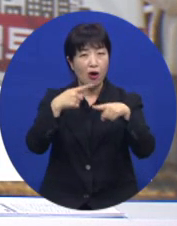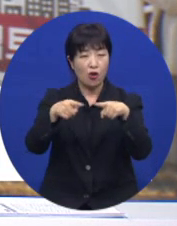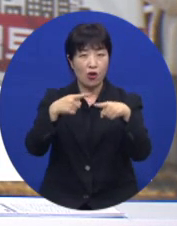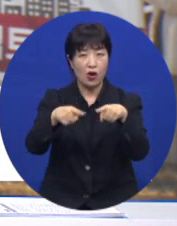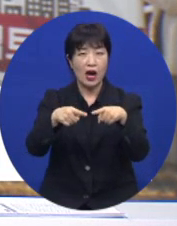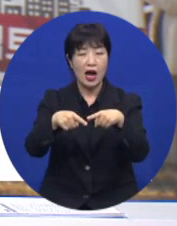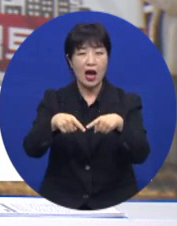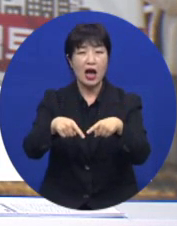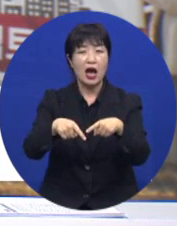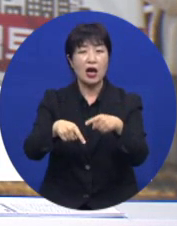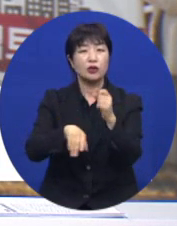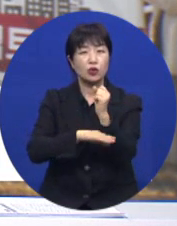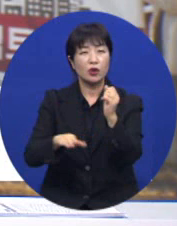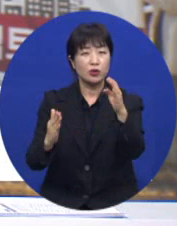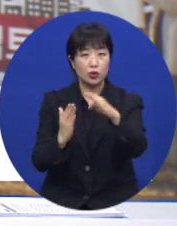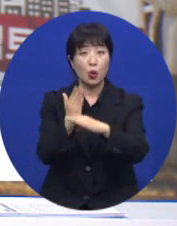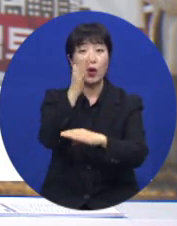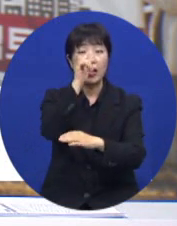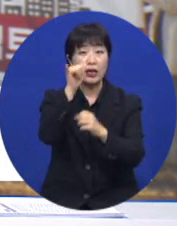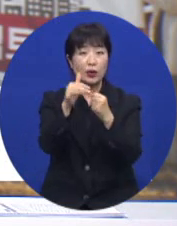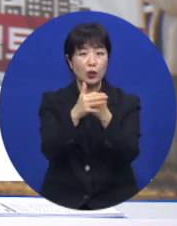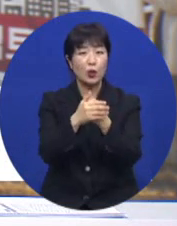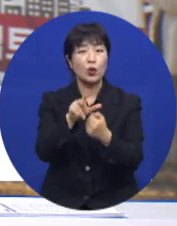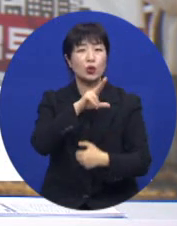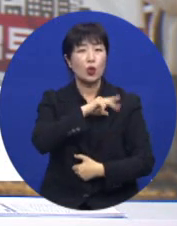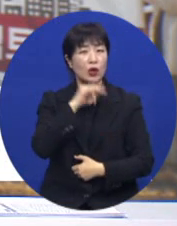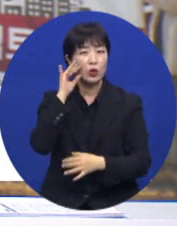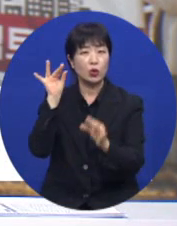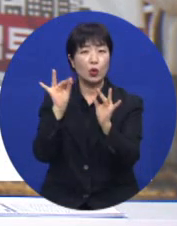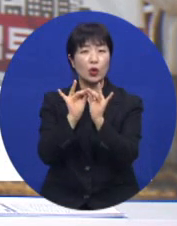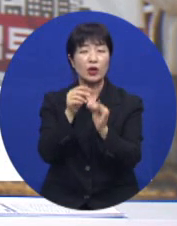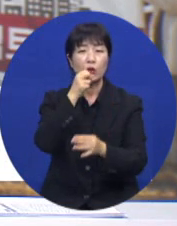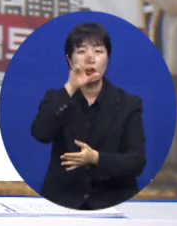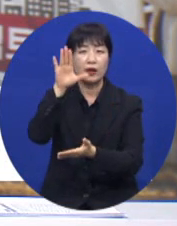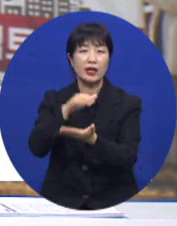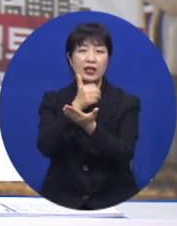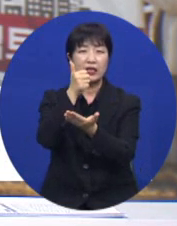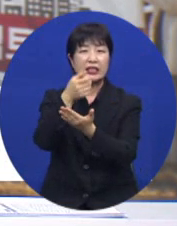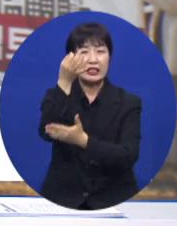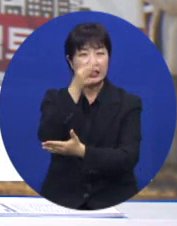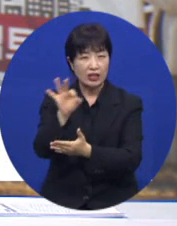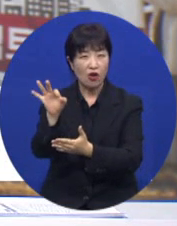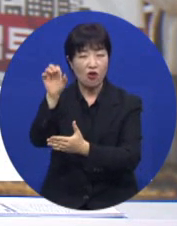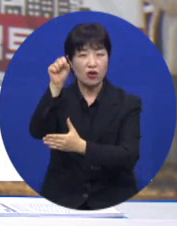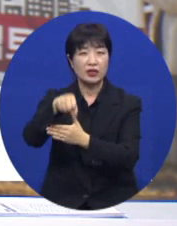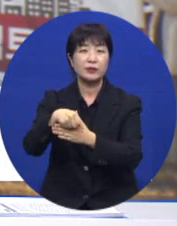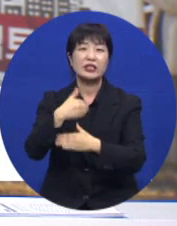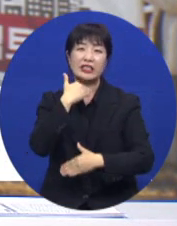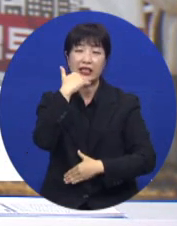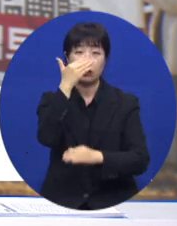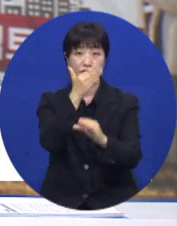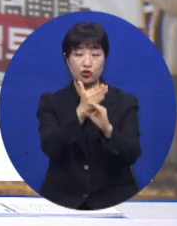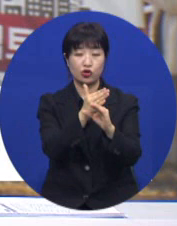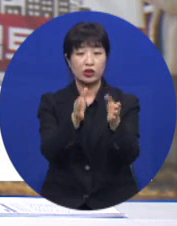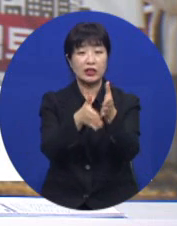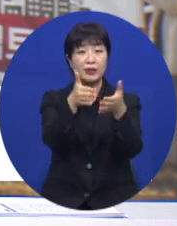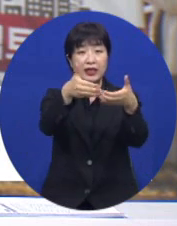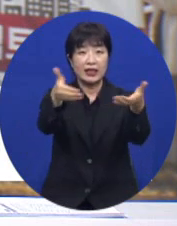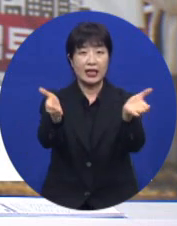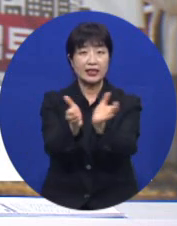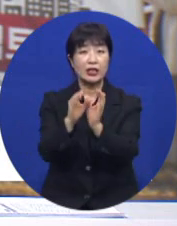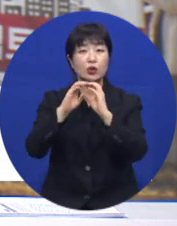영향평가를 조건부로 통과하고 제주도의회 동의와 도지사 승인 절차만 남겨놓고 있는데요.